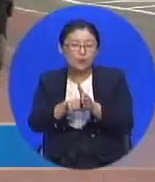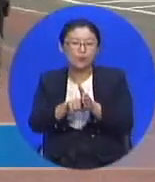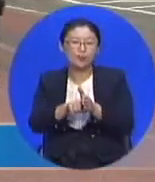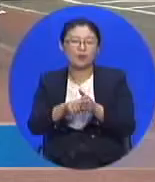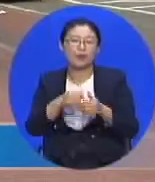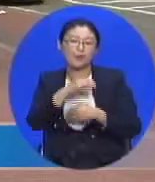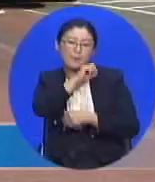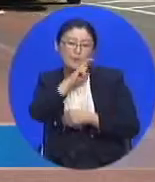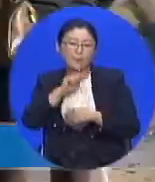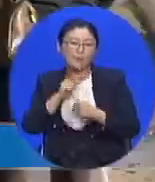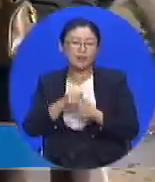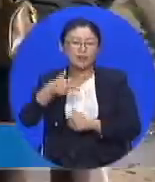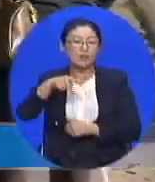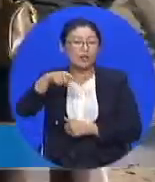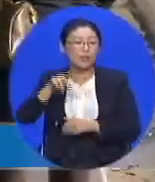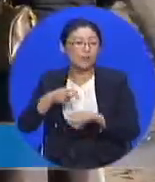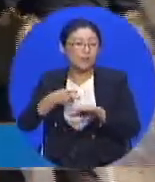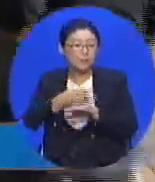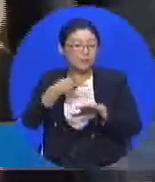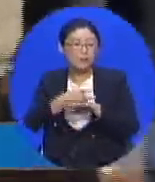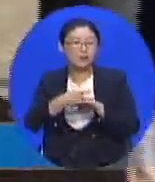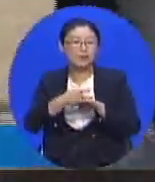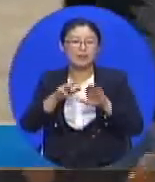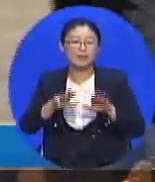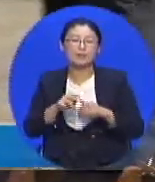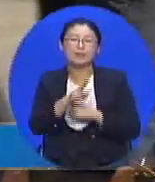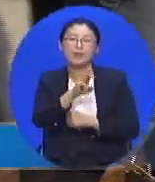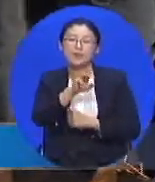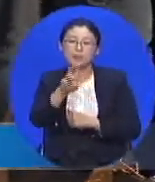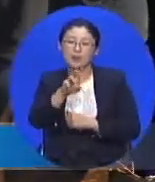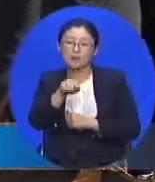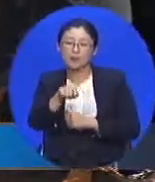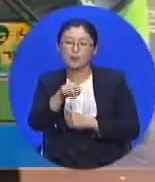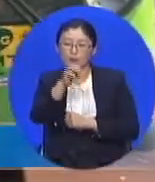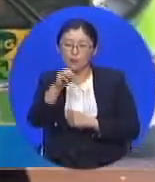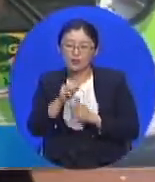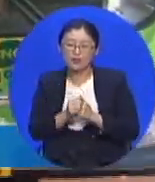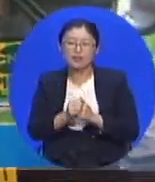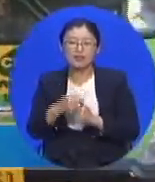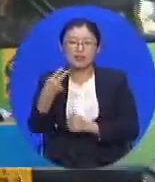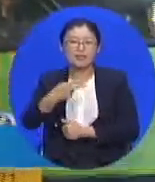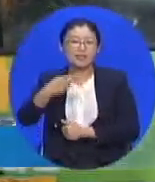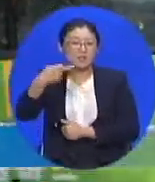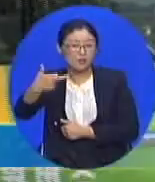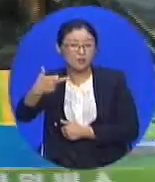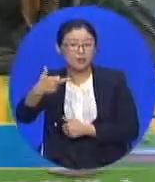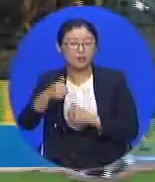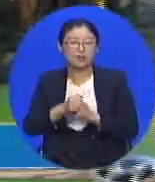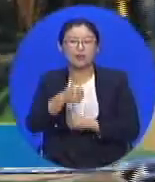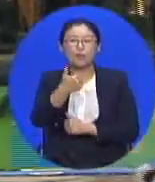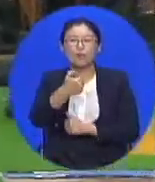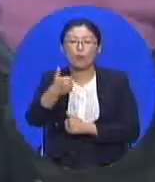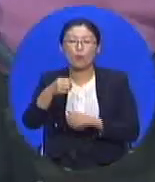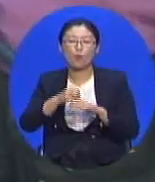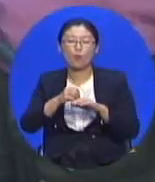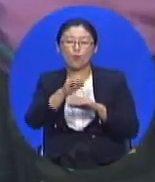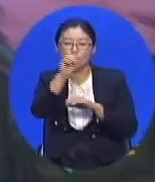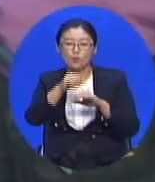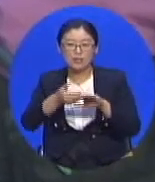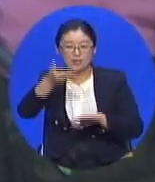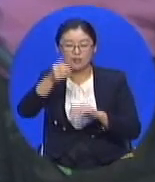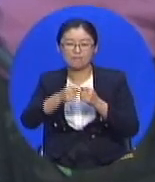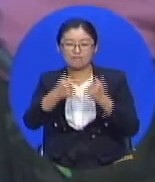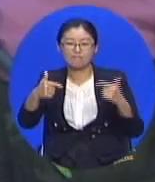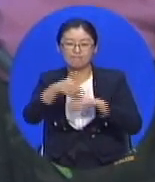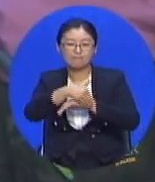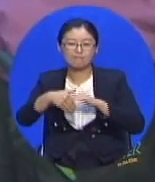편리하도록 저상버스의 비중을 현재 30.3%에서 오는 2017년까지 55% 이상이 되도록 늘린다는